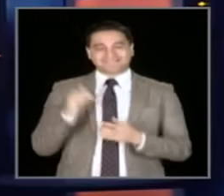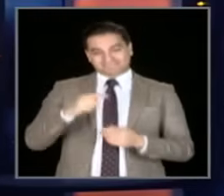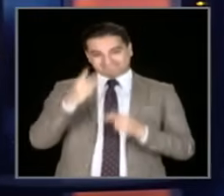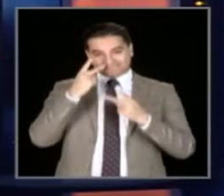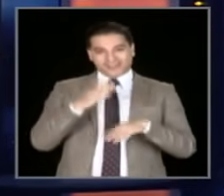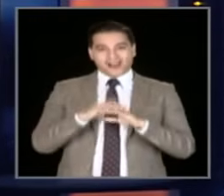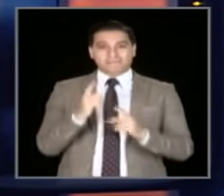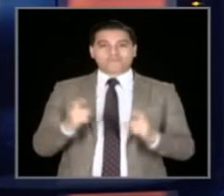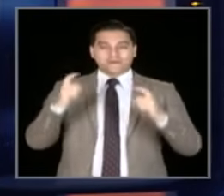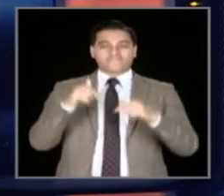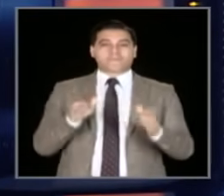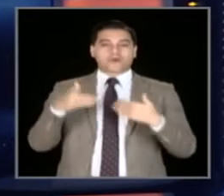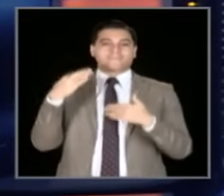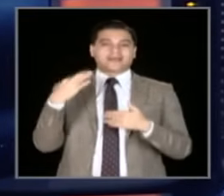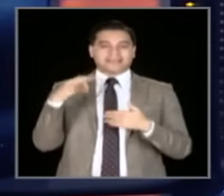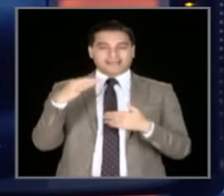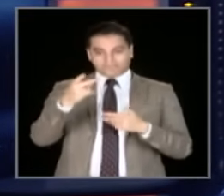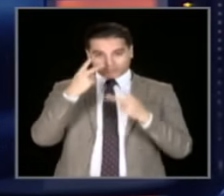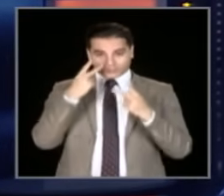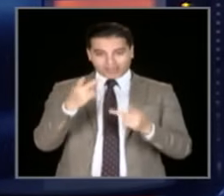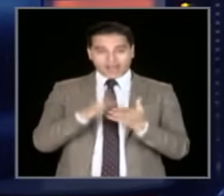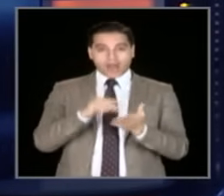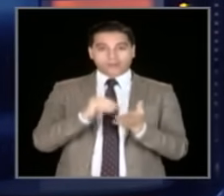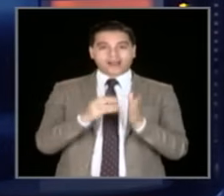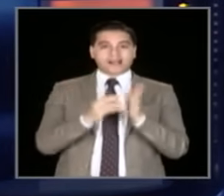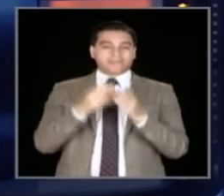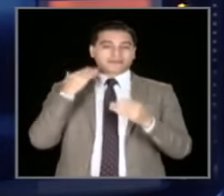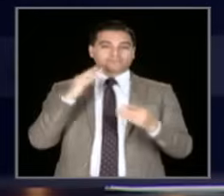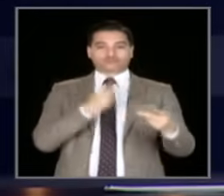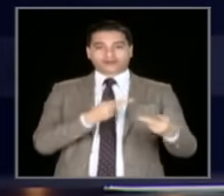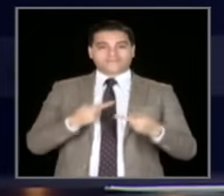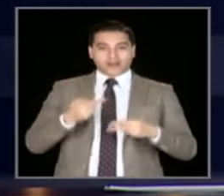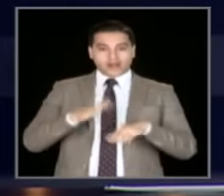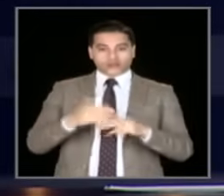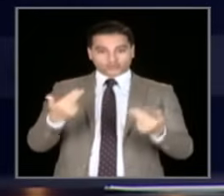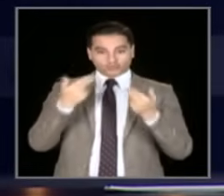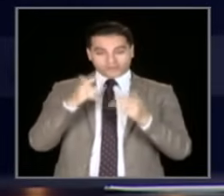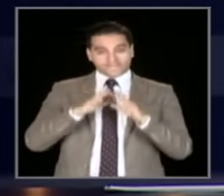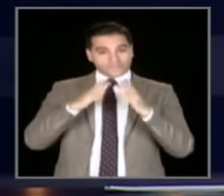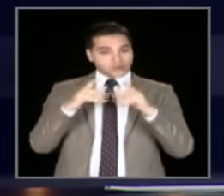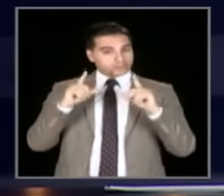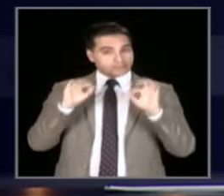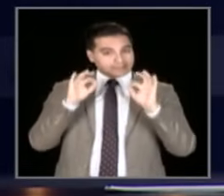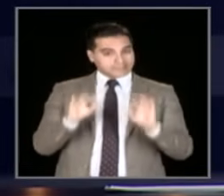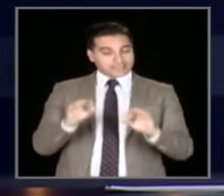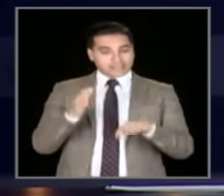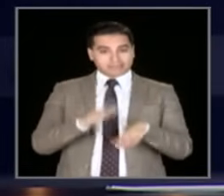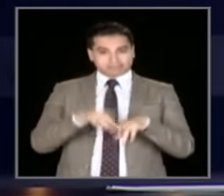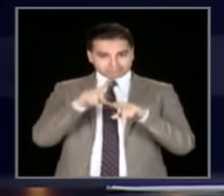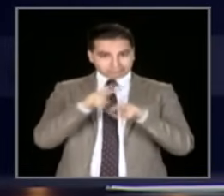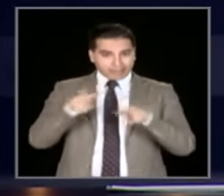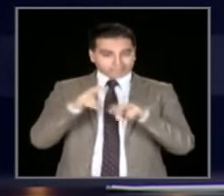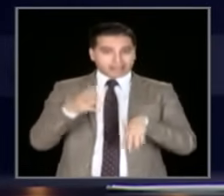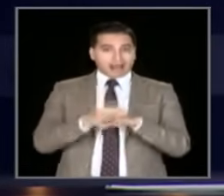النهاردة عندنا مباراة في المربع الذهبي. أول جمعة مشرفانا في الاستوديو فريق متألق يبحث